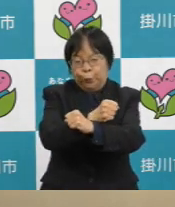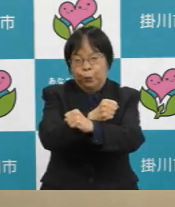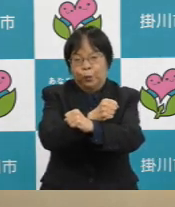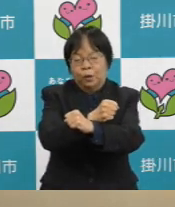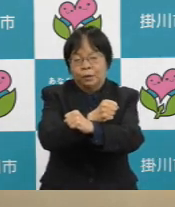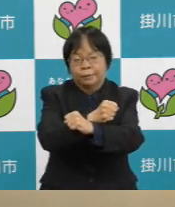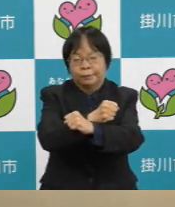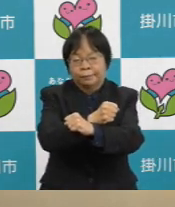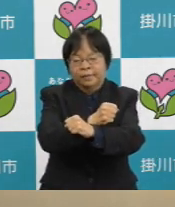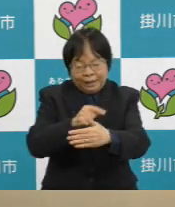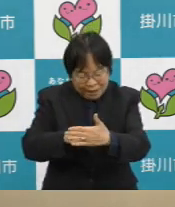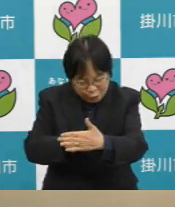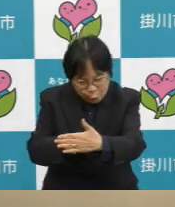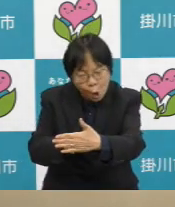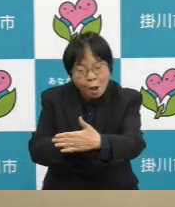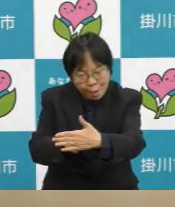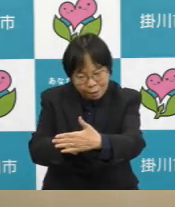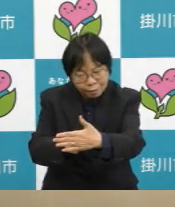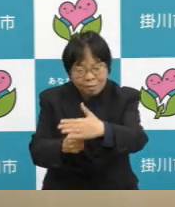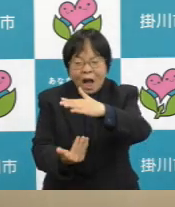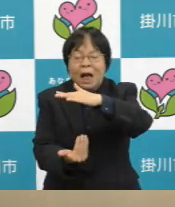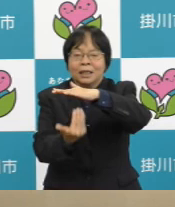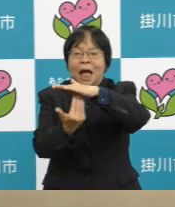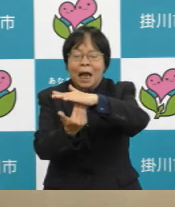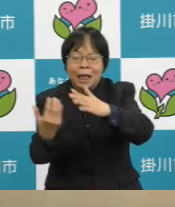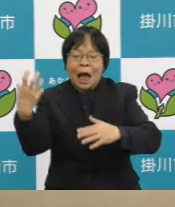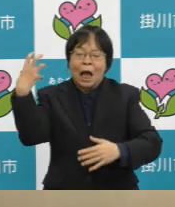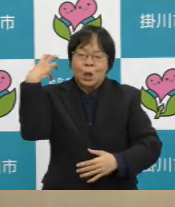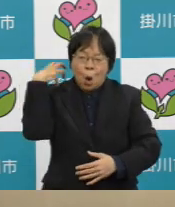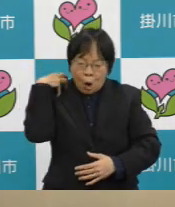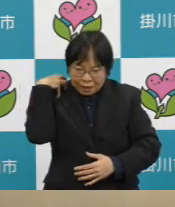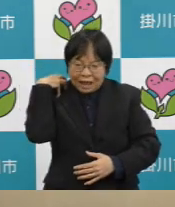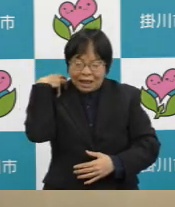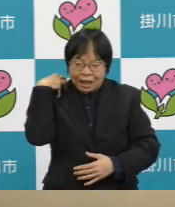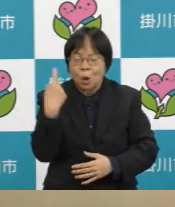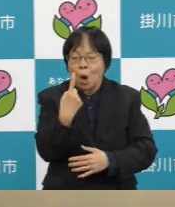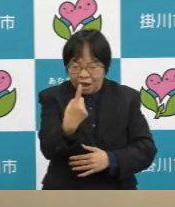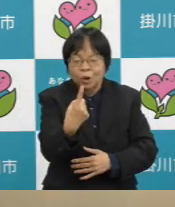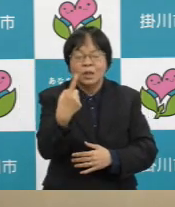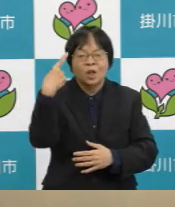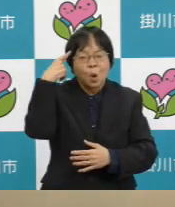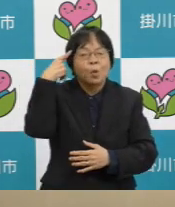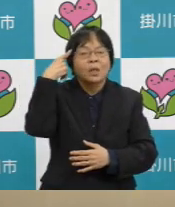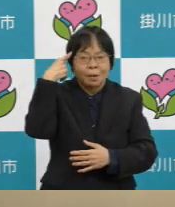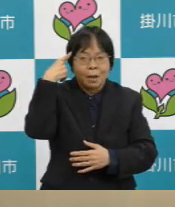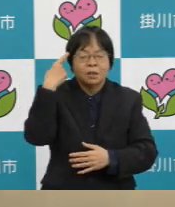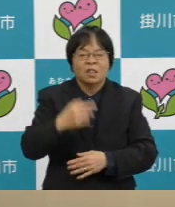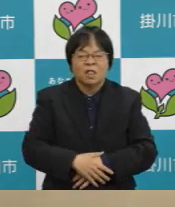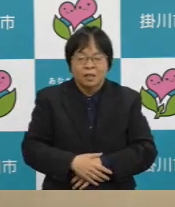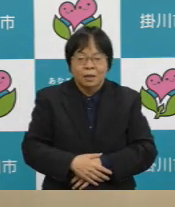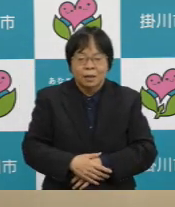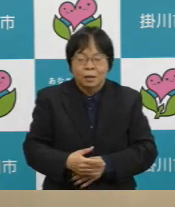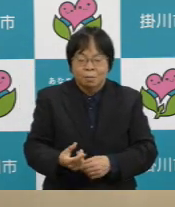に努める、まあ、最大の責務の一つだというふうに思っておりますので、ここはしっかり後継者にも